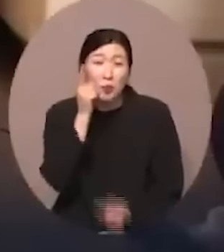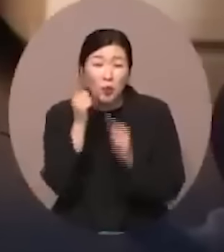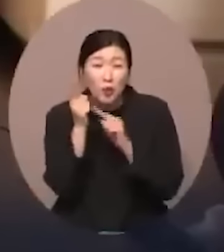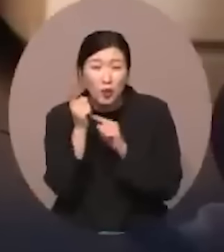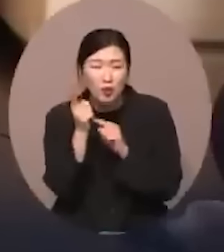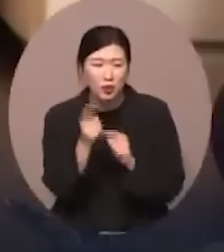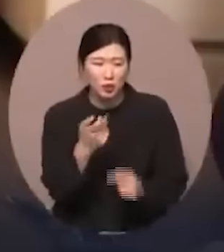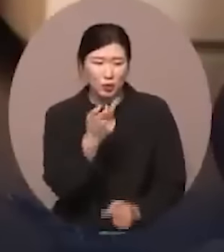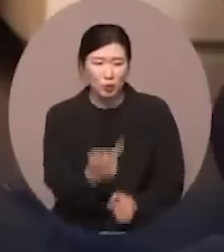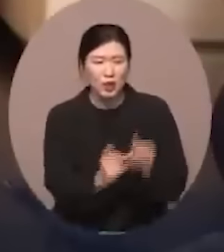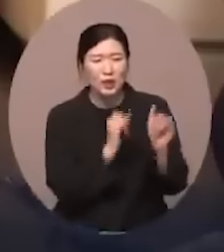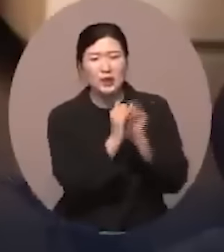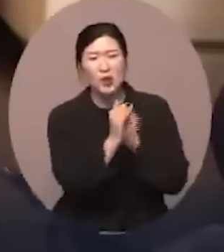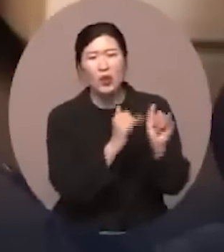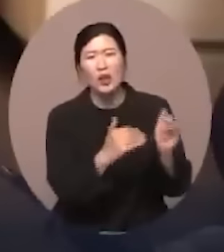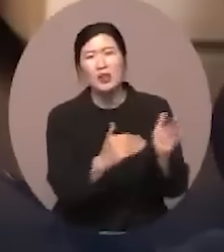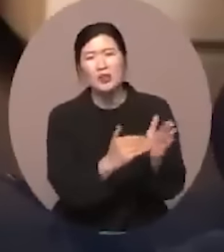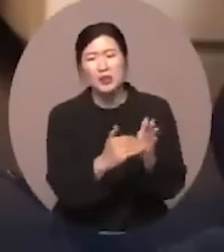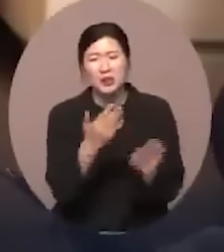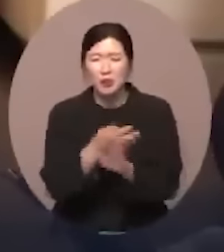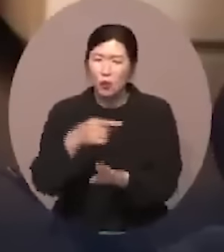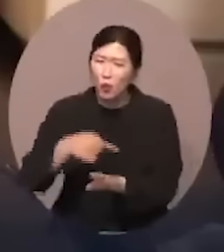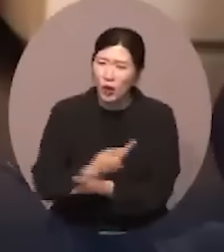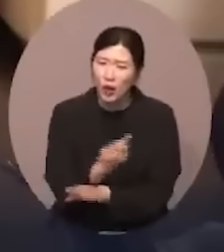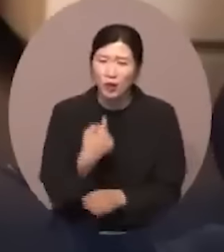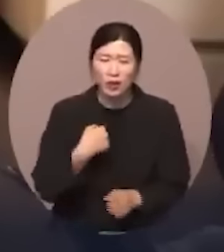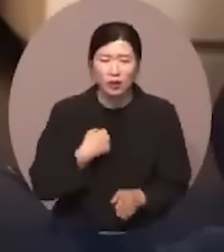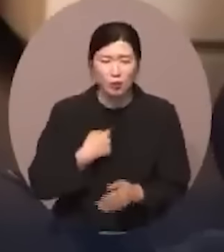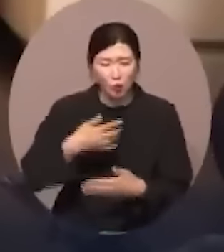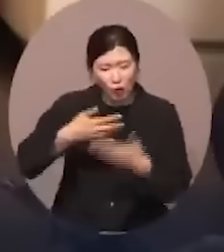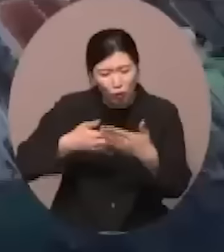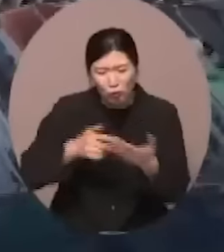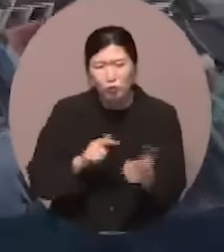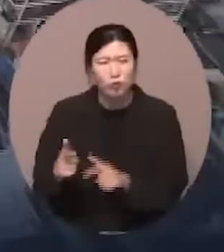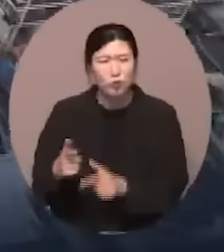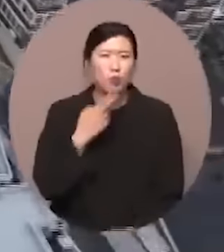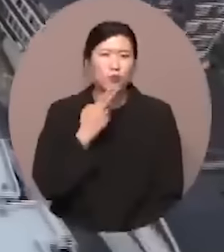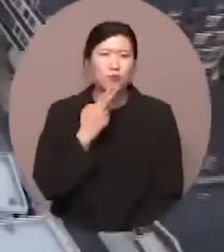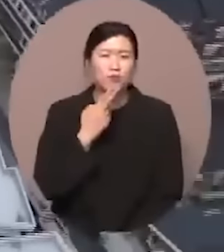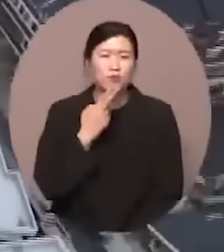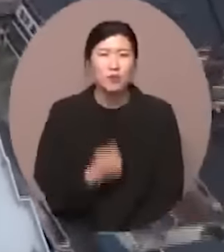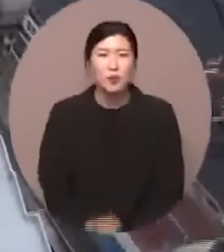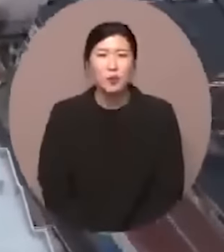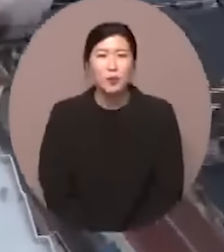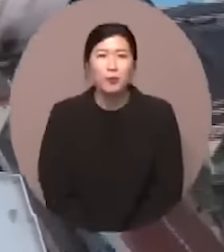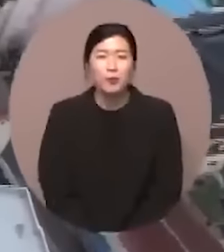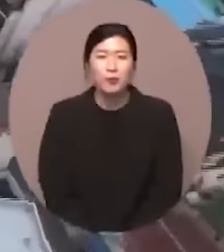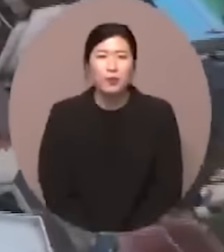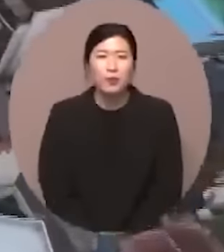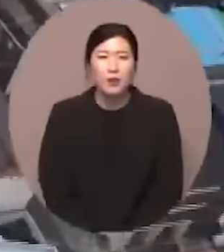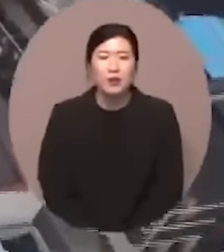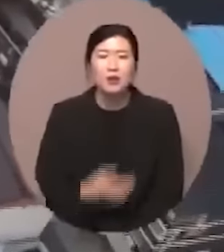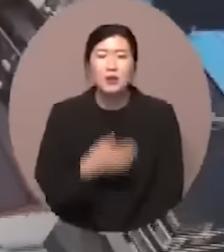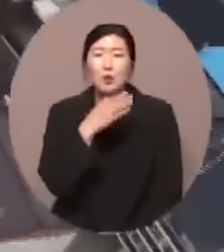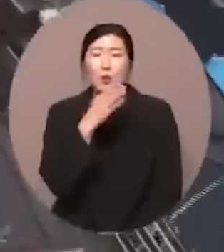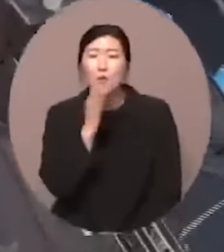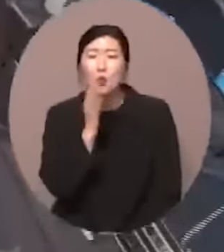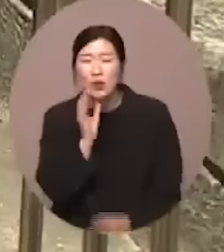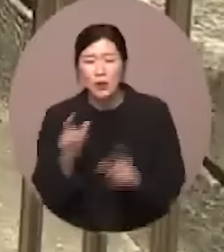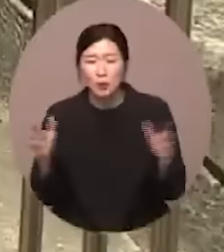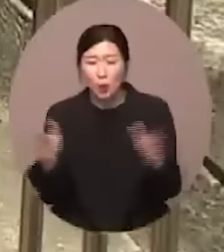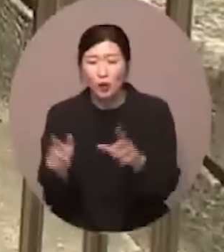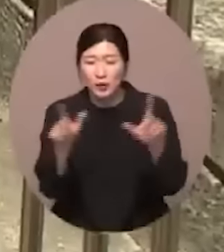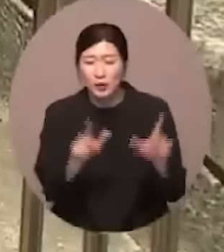받고 그래야지 지금 내가 특별히 누가 걸어보도 않고. 주민 가운데 고령층이 많은 원도심을